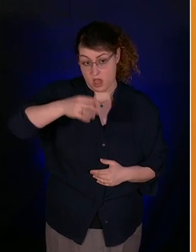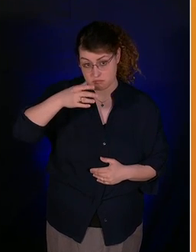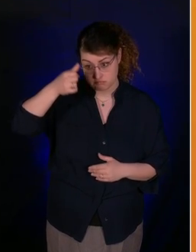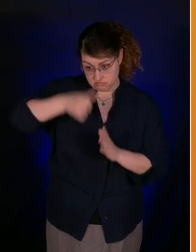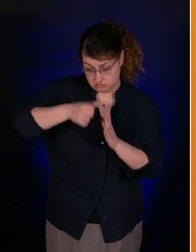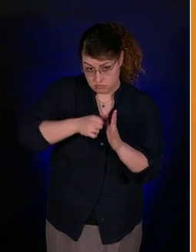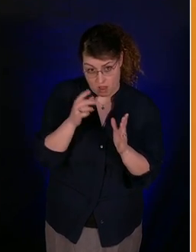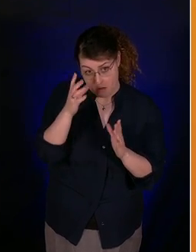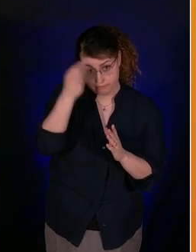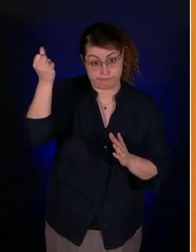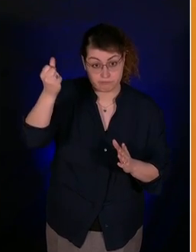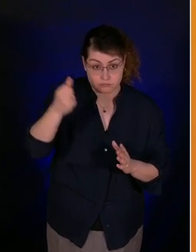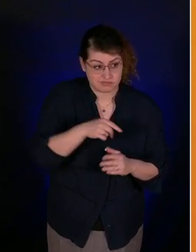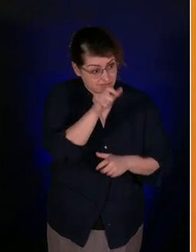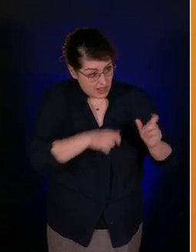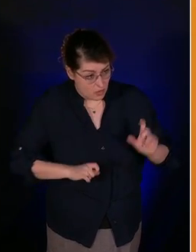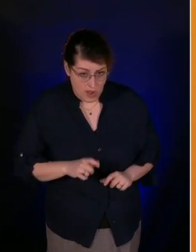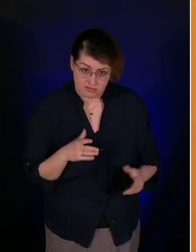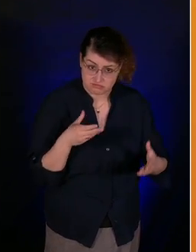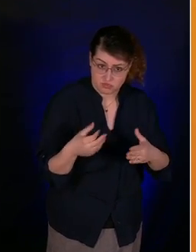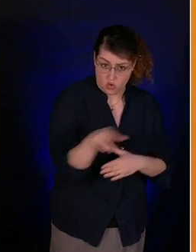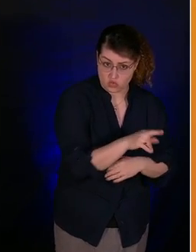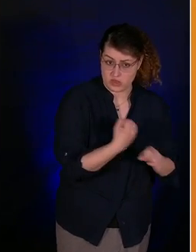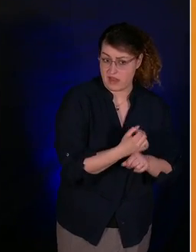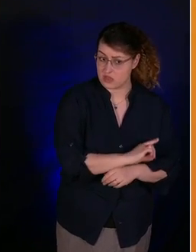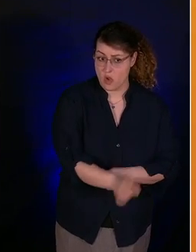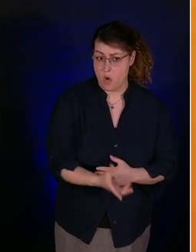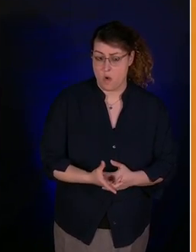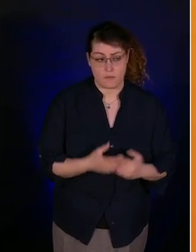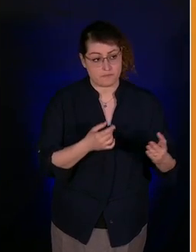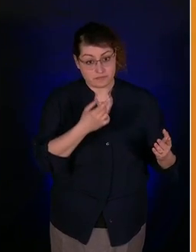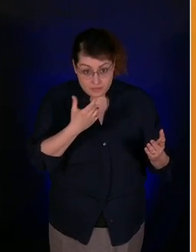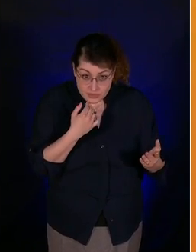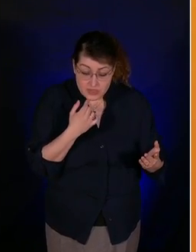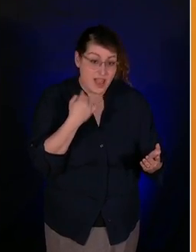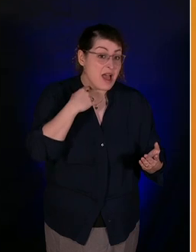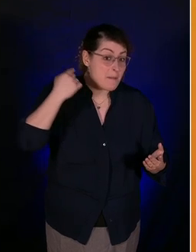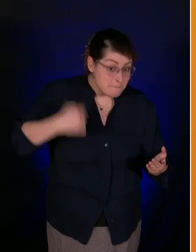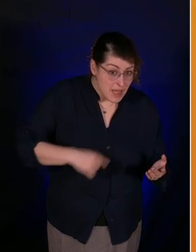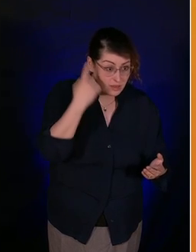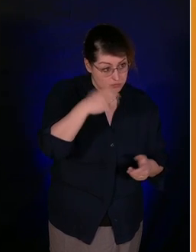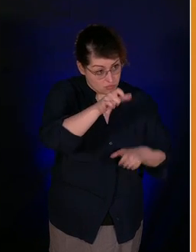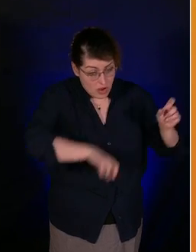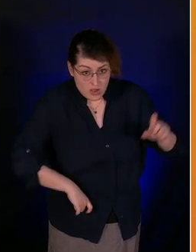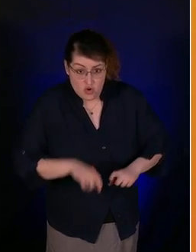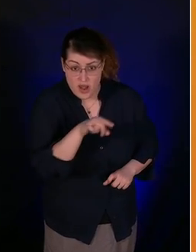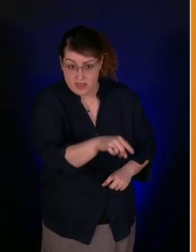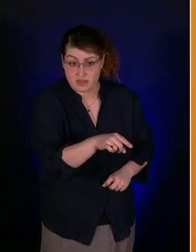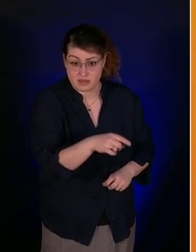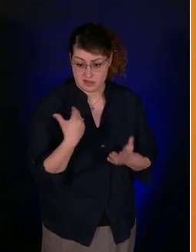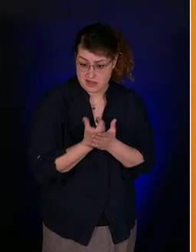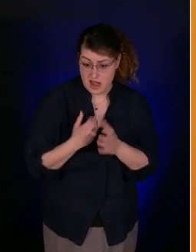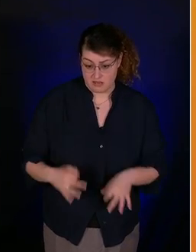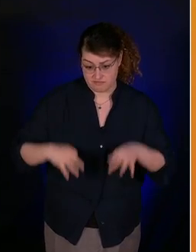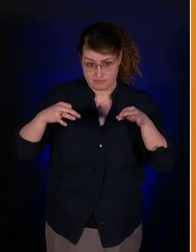collègues ne sont toujours pas réintégrés. Il s'agit là de pertes importantes pour les collègues qui n'ont plus de salaire depuis la suspension,